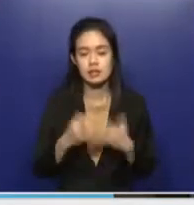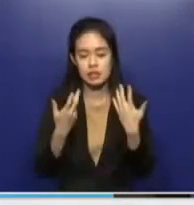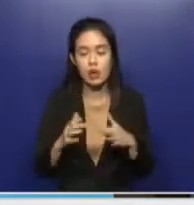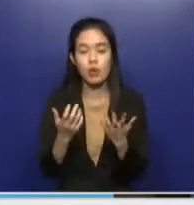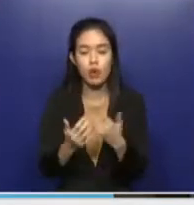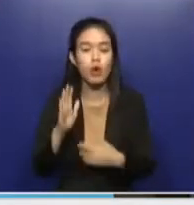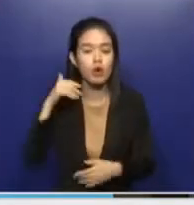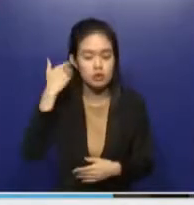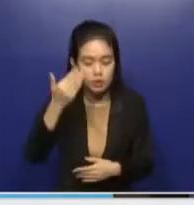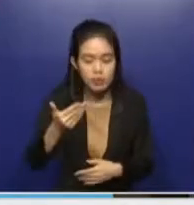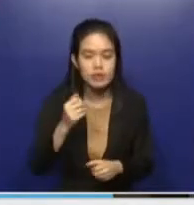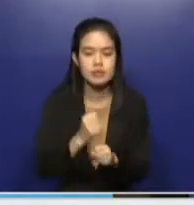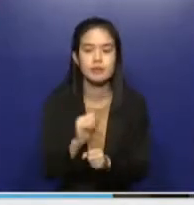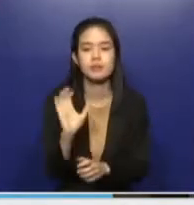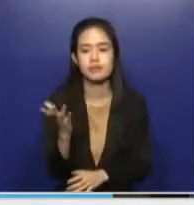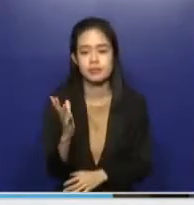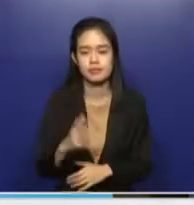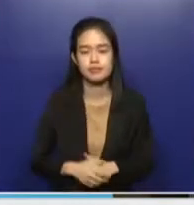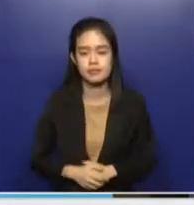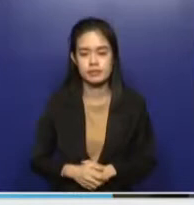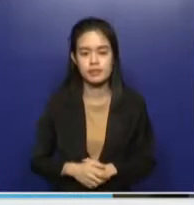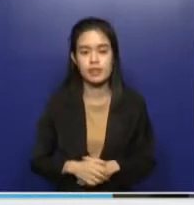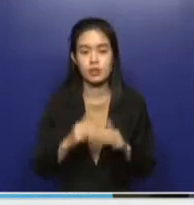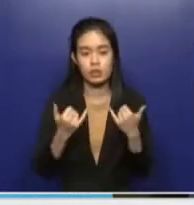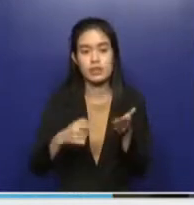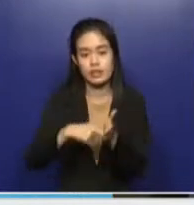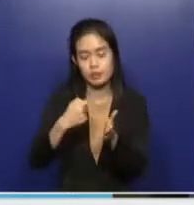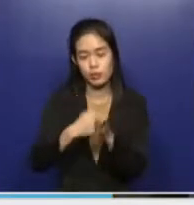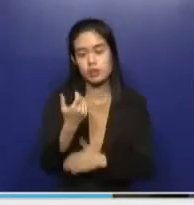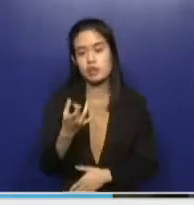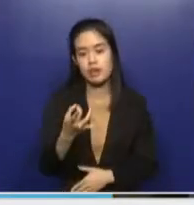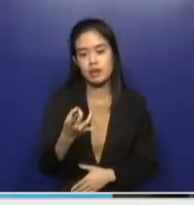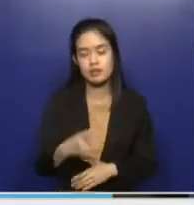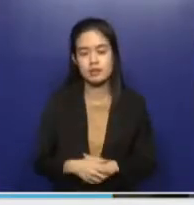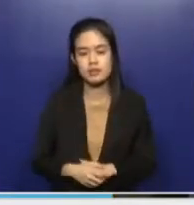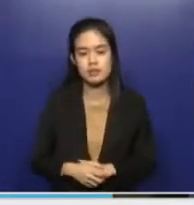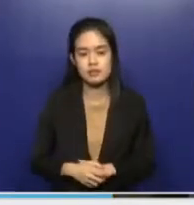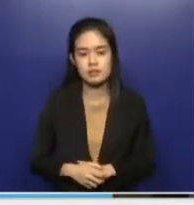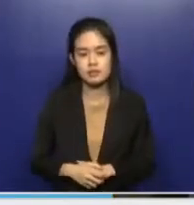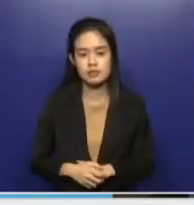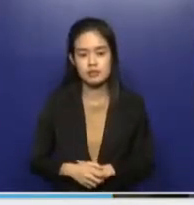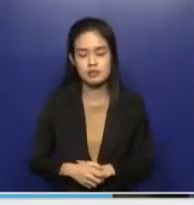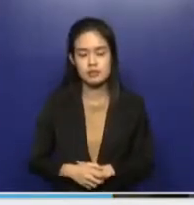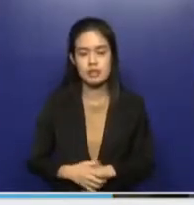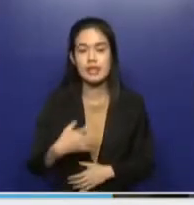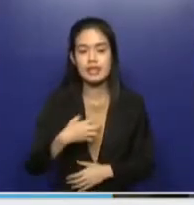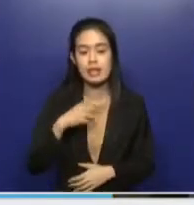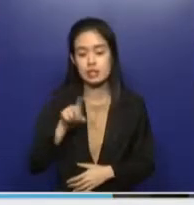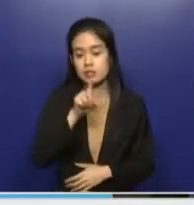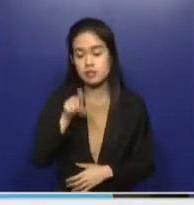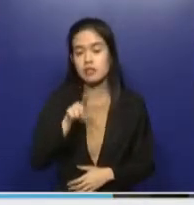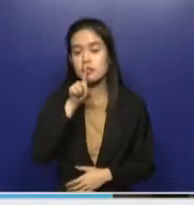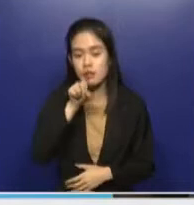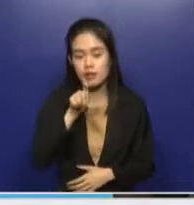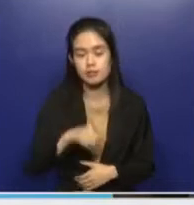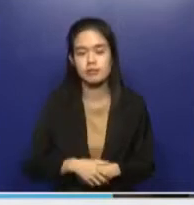ให้ได้ครับท่านประธานครับด้วยเหตุผลดังกล่าวครับท่านประธานผมจึงอยากจะขออนุญาตตั้งคำถามสำคัญ3คำถามครับ